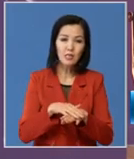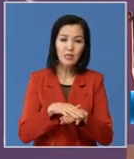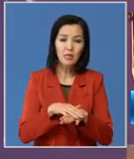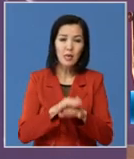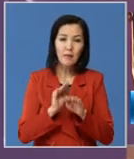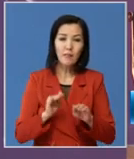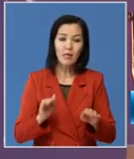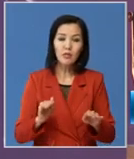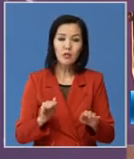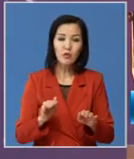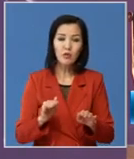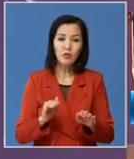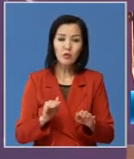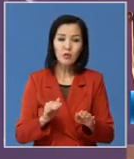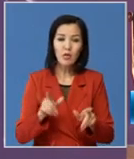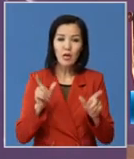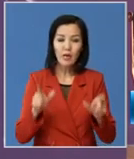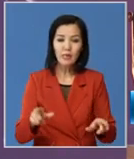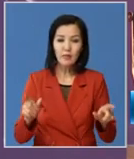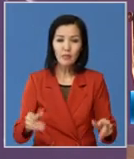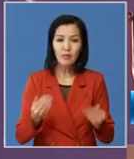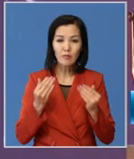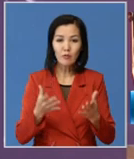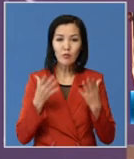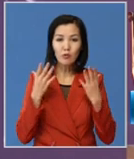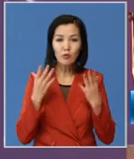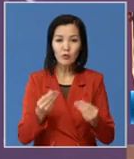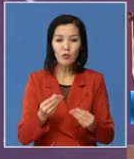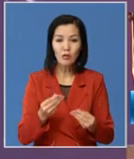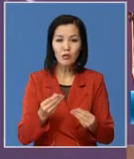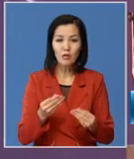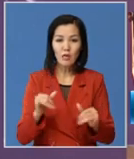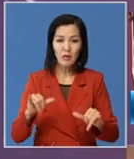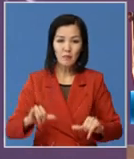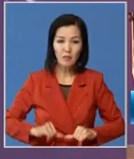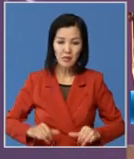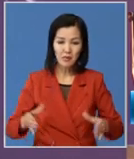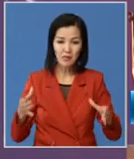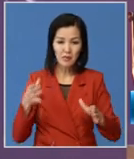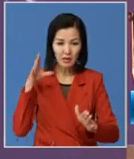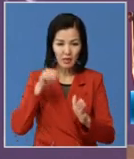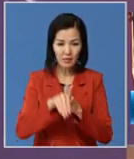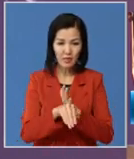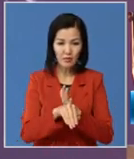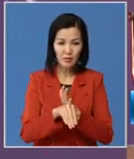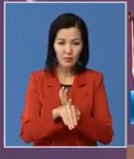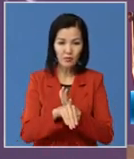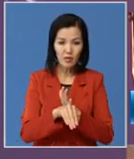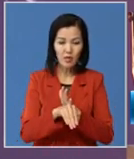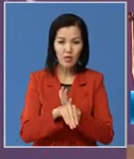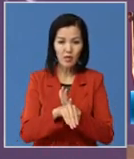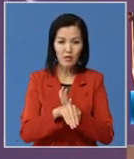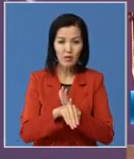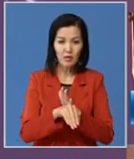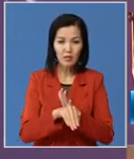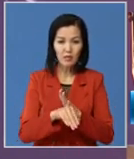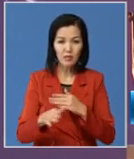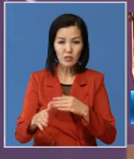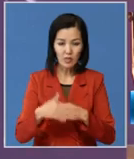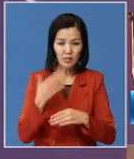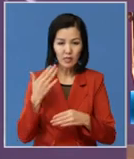көлікті жүргізуді үйренгенмен бірдей екен. Қазақстанның зерттеу ұйымдары консорциумы саланың қыры мен сырын жетісулық кәсіпкерлерді